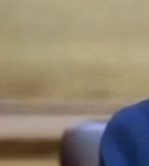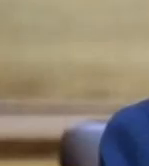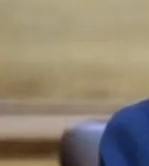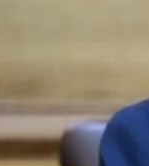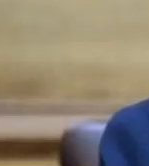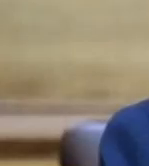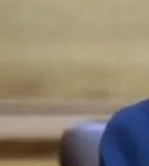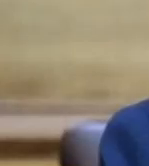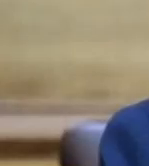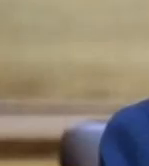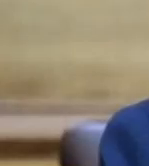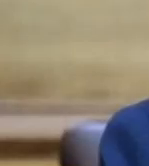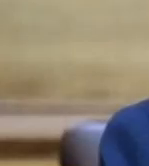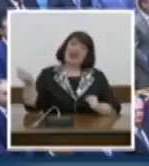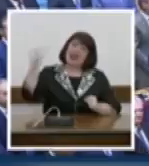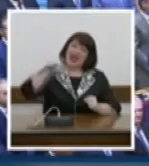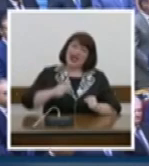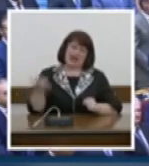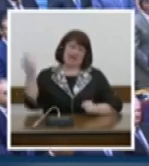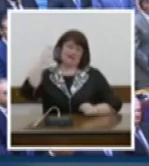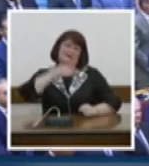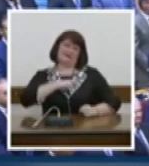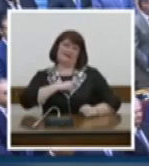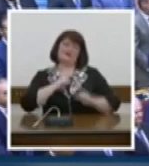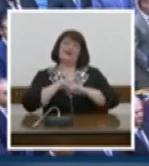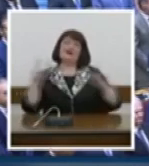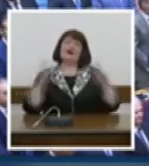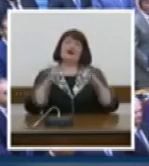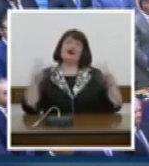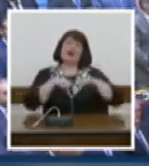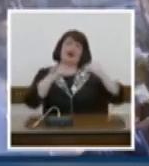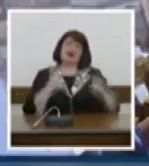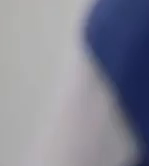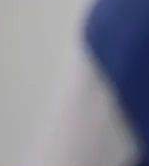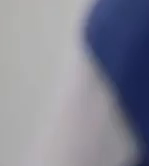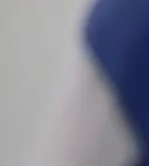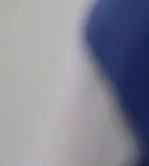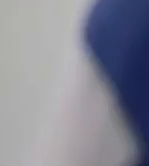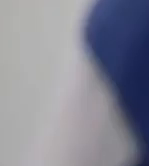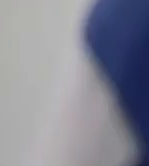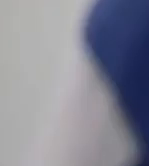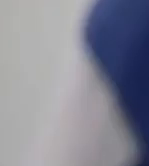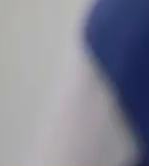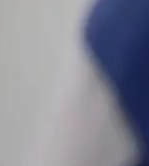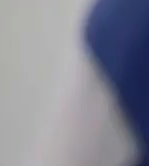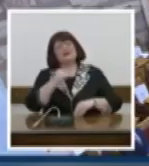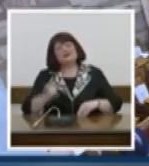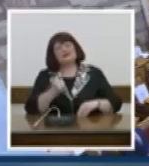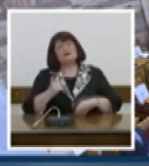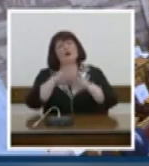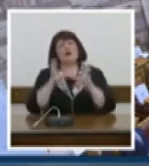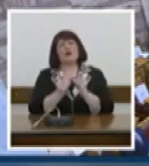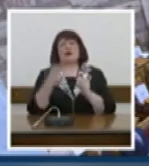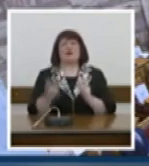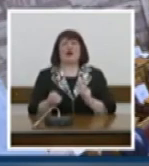Ιάσονα Φωτήλα, ο οποίος εξελέγει για τρίτη φορά. Από τον ΣΥΡΙΖΑ εκλέχθησαν η Σία Αναγνωστοπούλου και ο Ανδρέας Παναγιωτόπουλος.